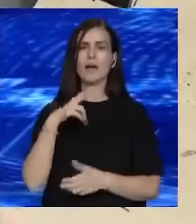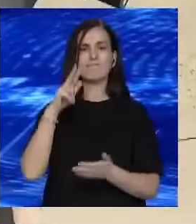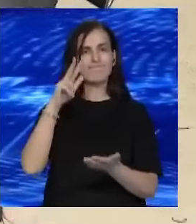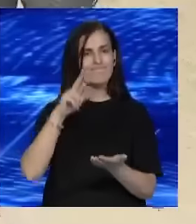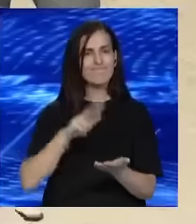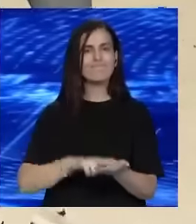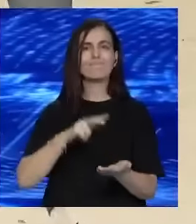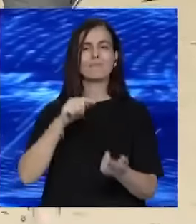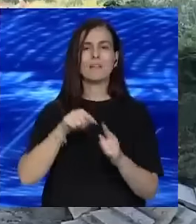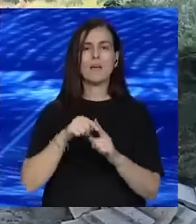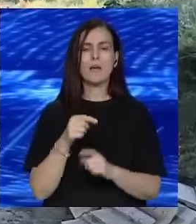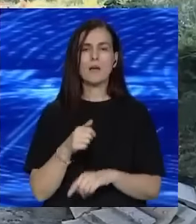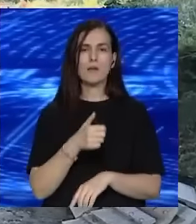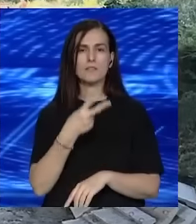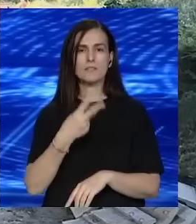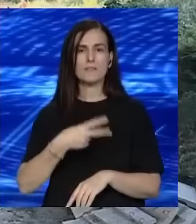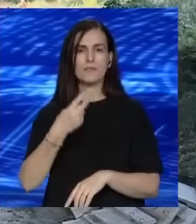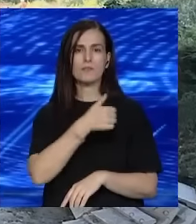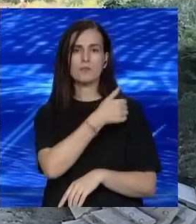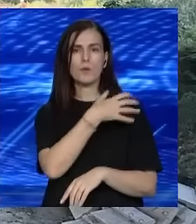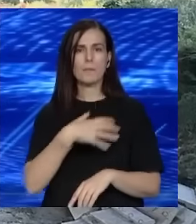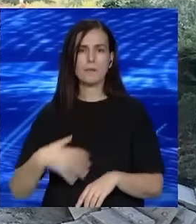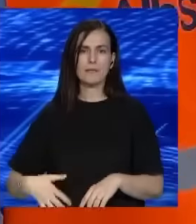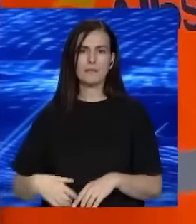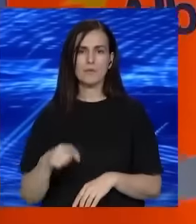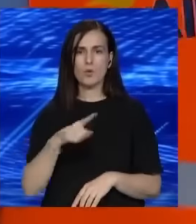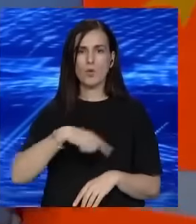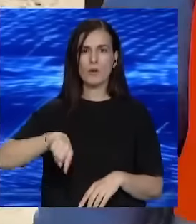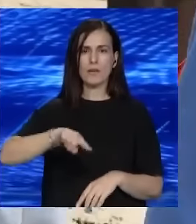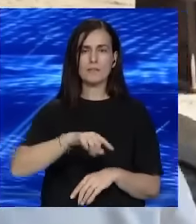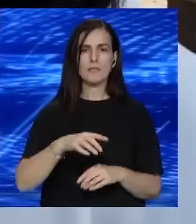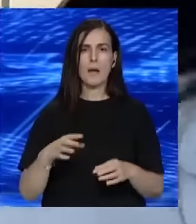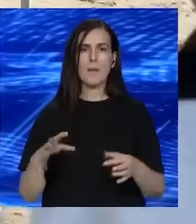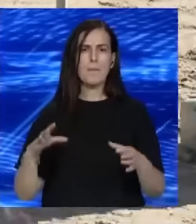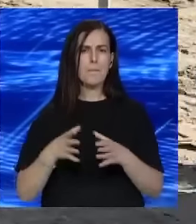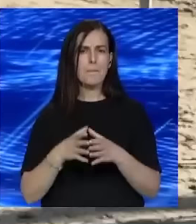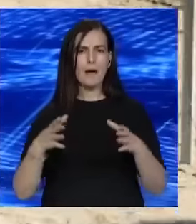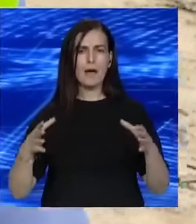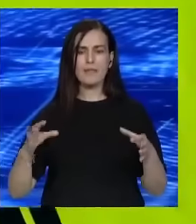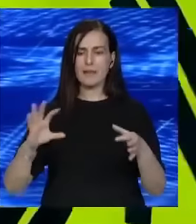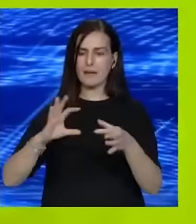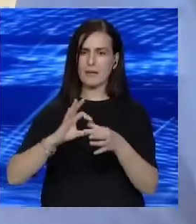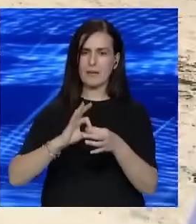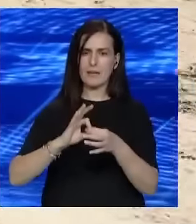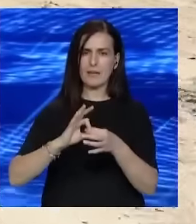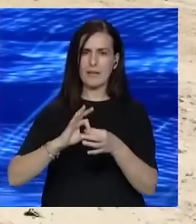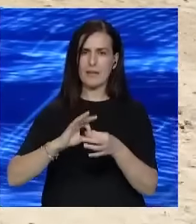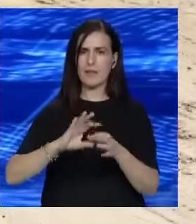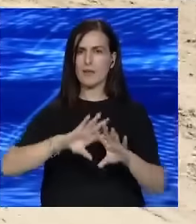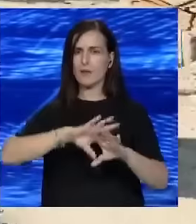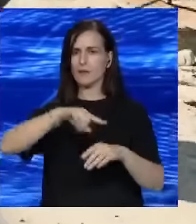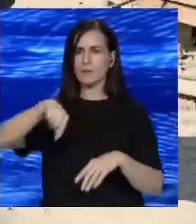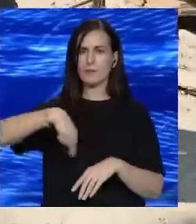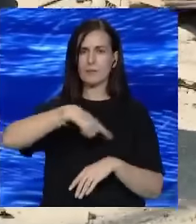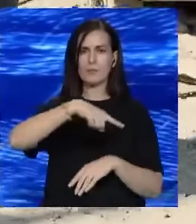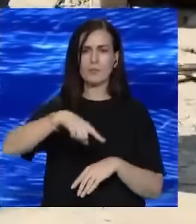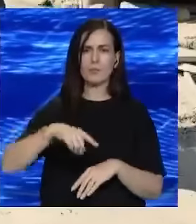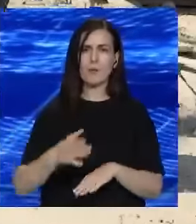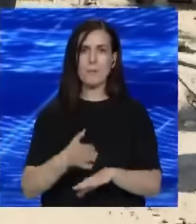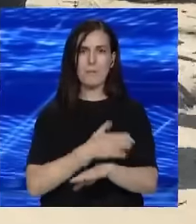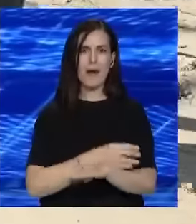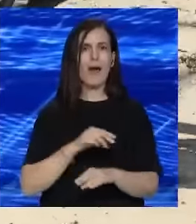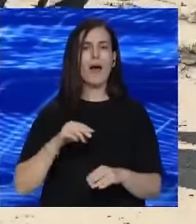kryeministria Belinda Balluku, e cila ndoqi nga afër punimet. Unaza e Madhe do të lidhet tërësisht dhe do të dorëzohet në fund të këtij viti. Para